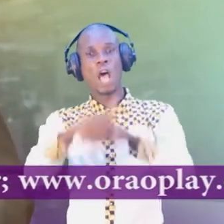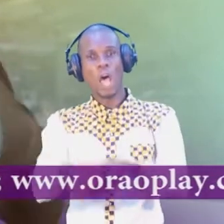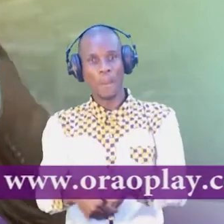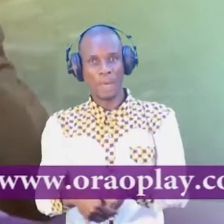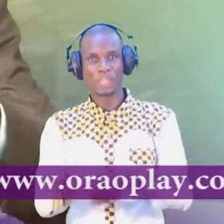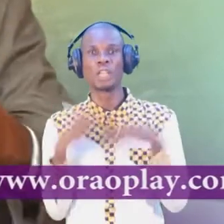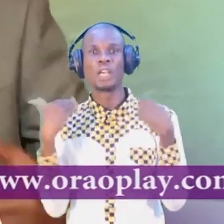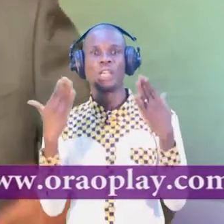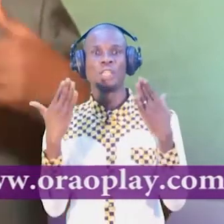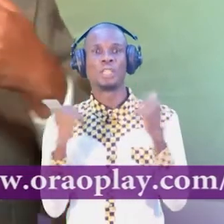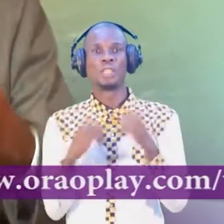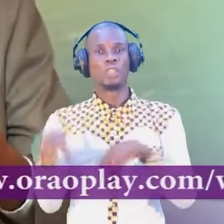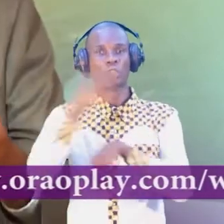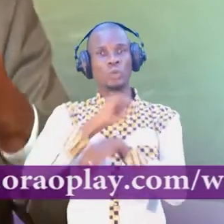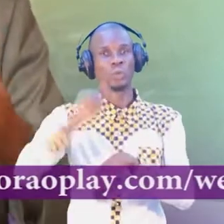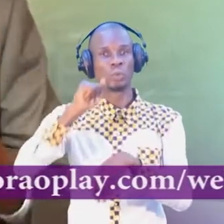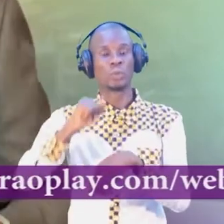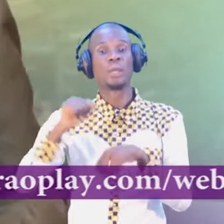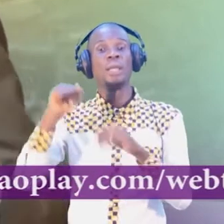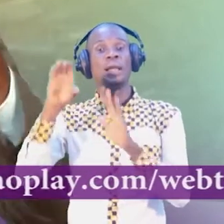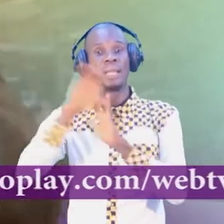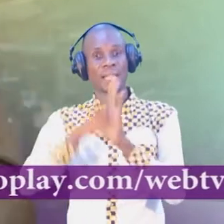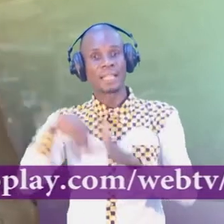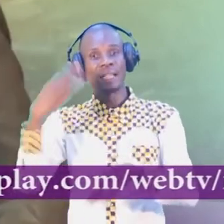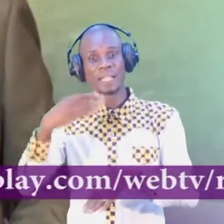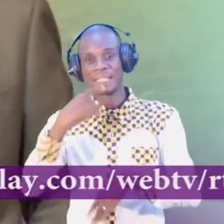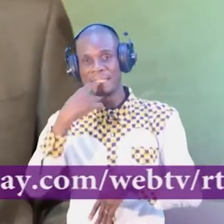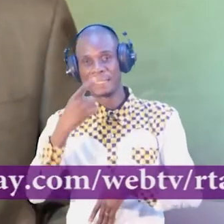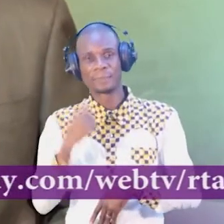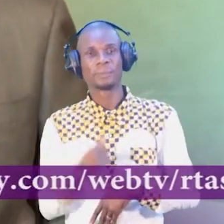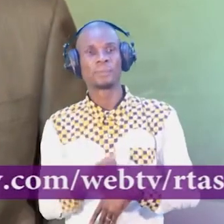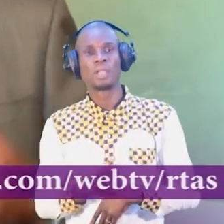sabbat. Na maloba mosusu ezali kolobe ete sabbat ezali ya ye.